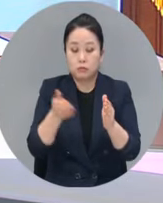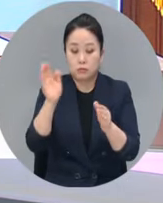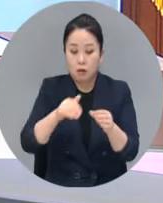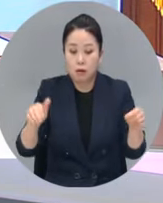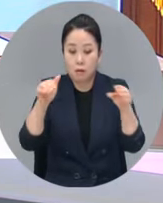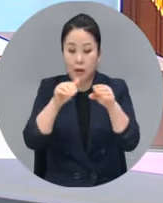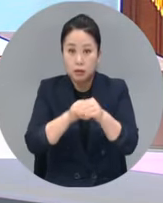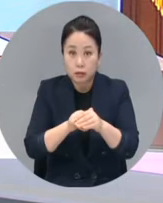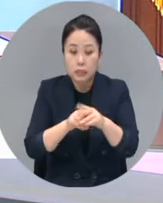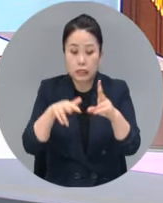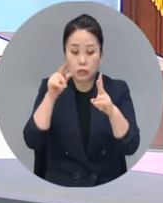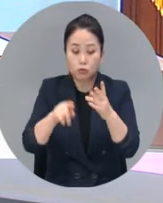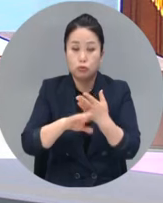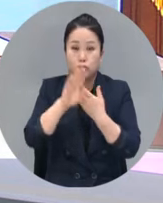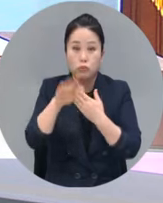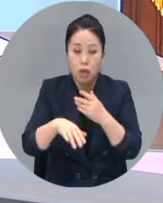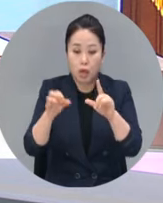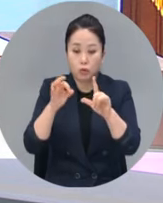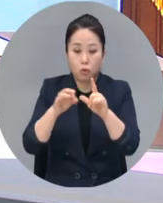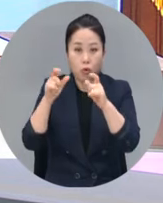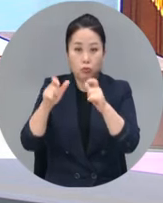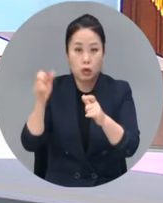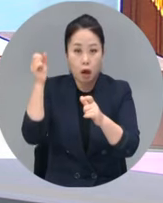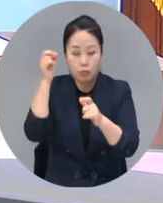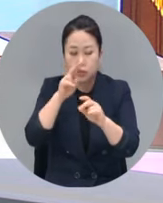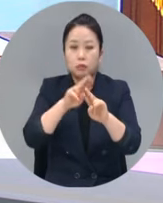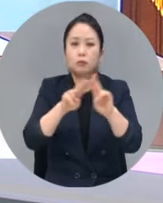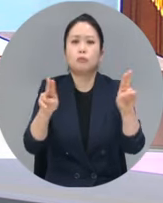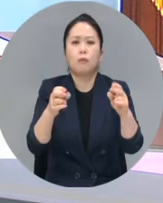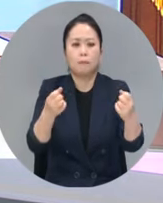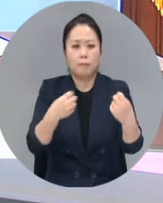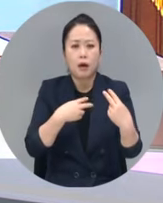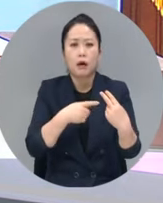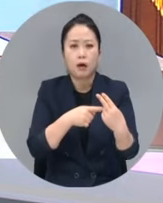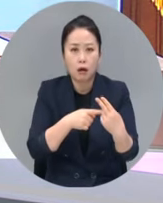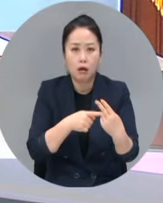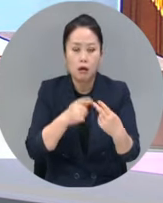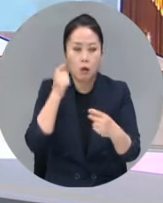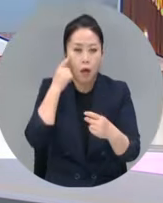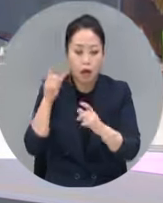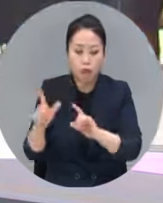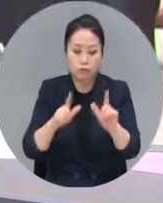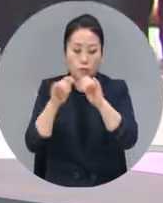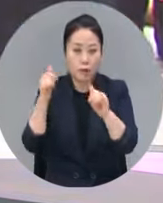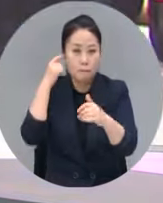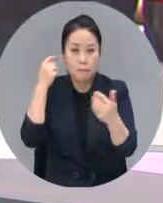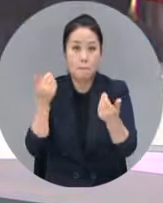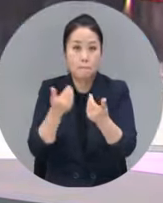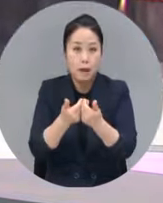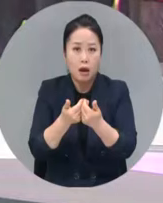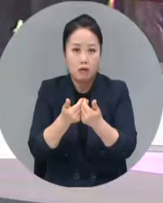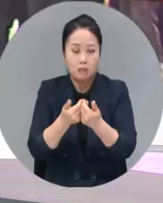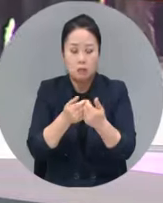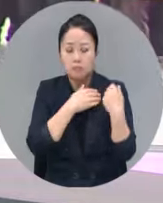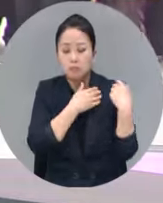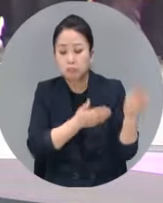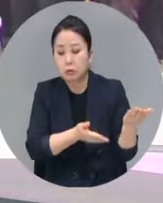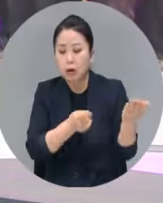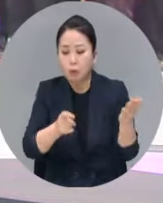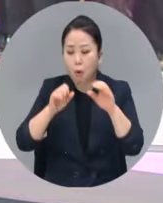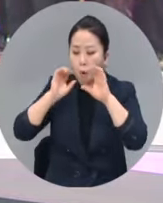만에 의령군이 돌연 협약을 취소하겠다고 통보했는데요. 주민 반발에 손을 놓은 채 홍보에만 열을 올렸던